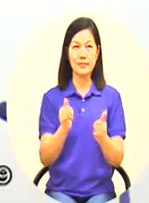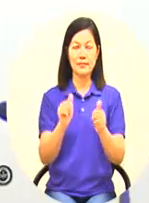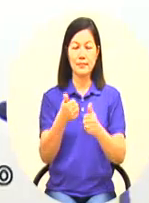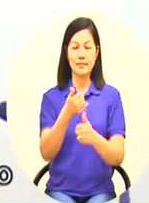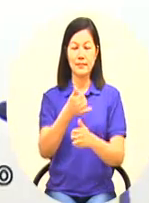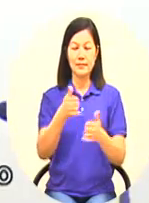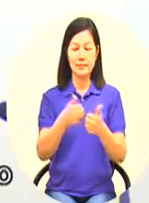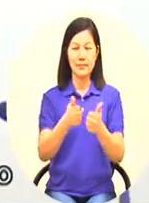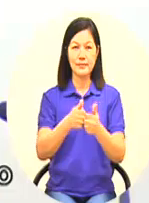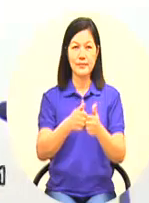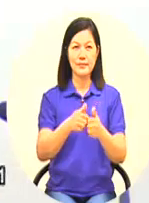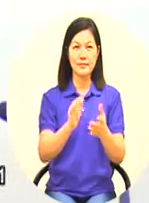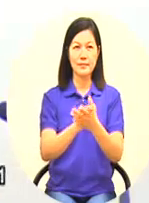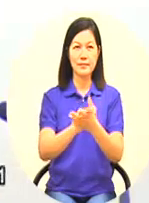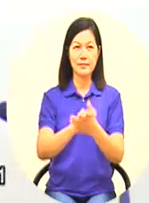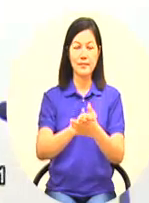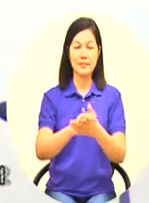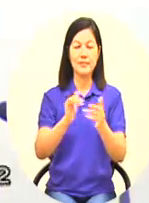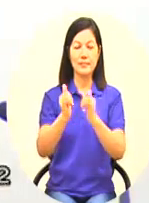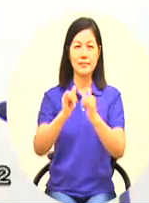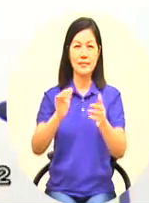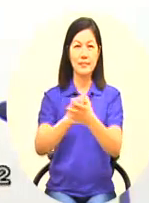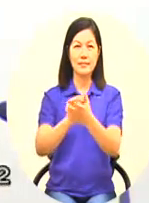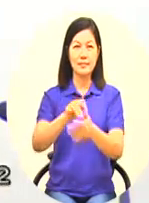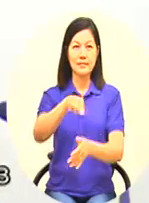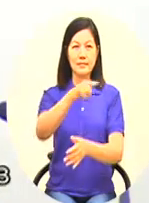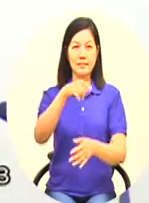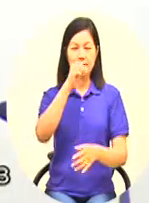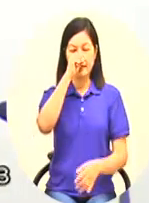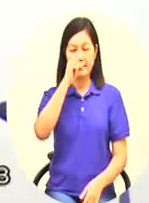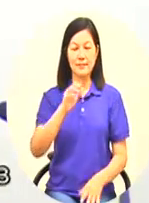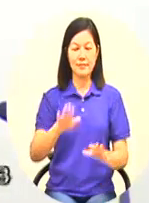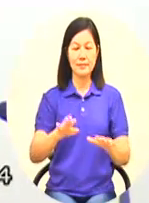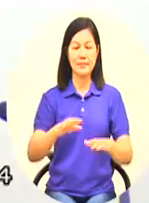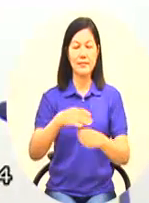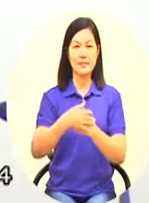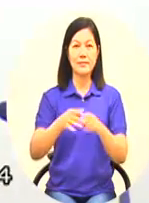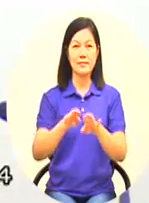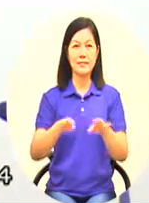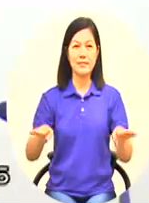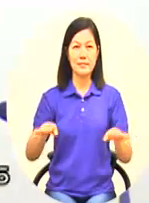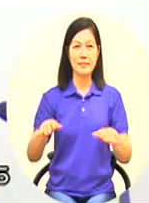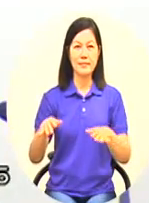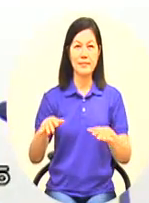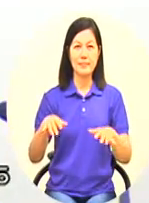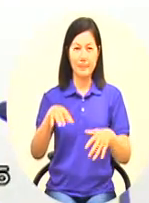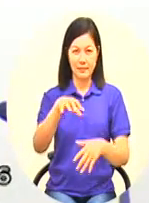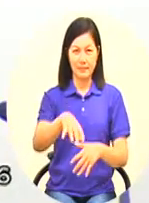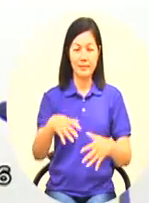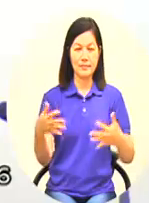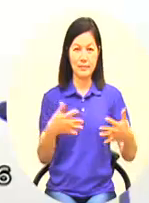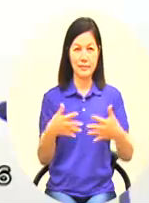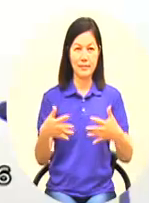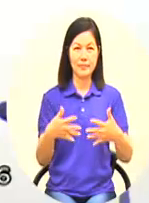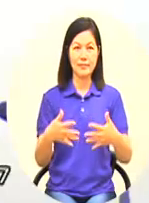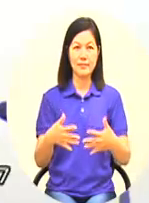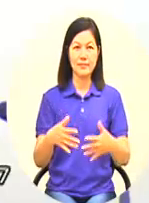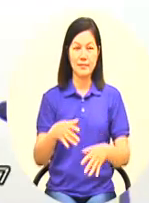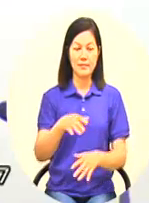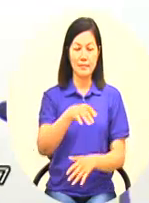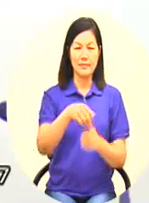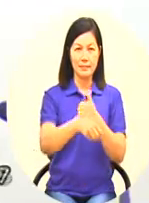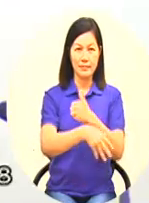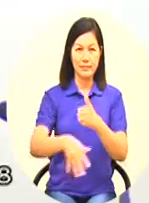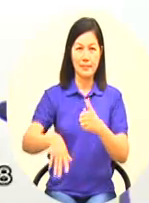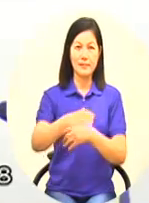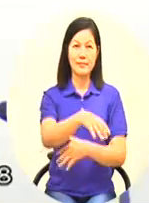市民朋友，大家好。那今天是我们保安部门的部门咨询。保安部门的各局处都是跟